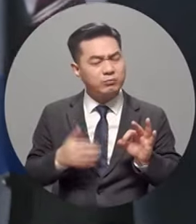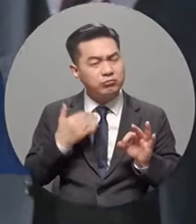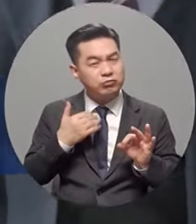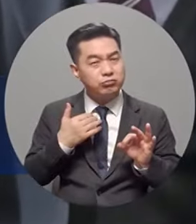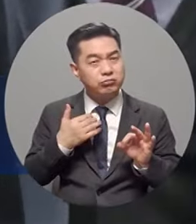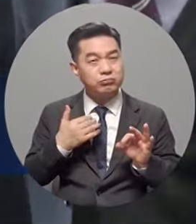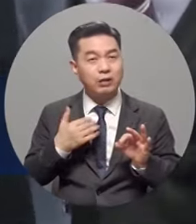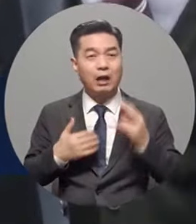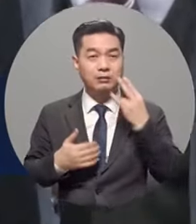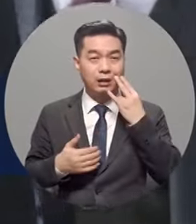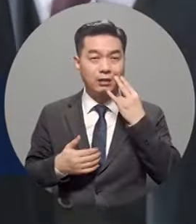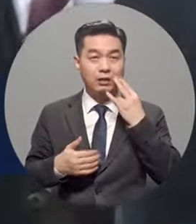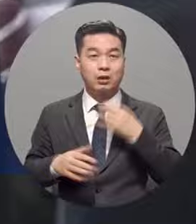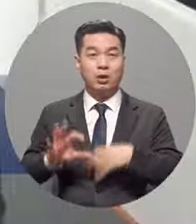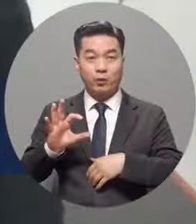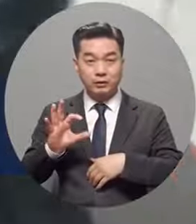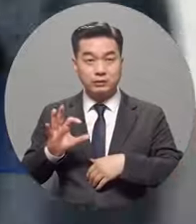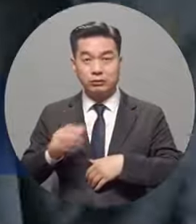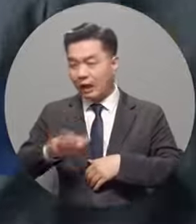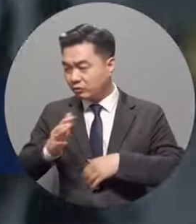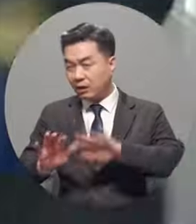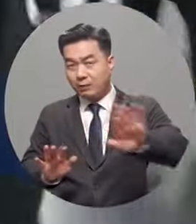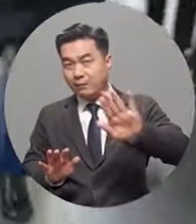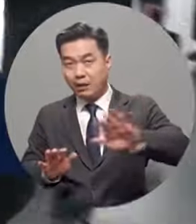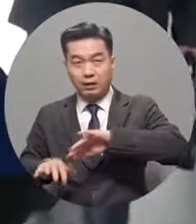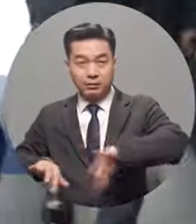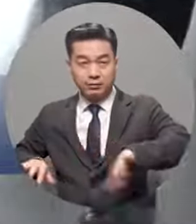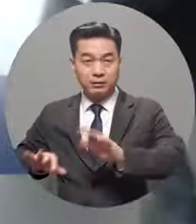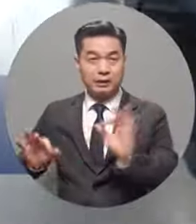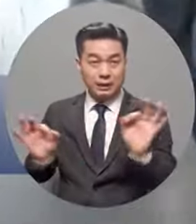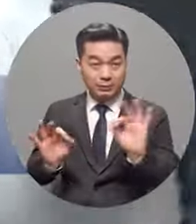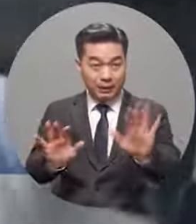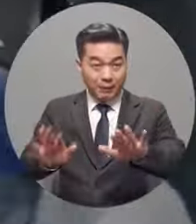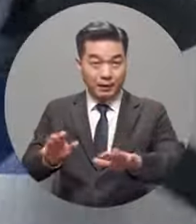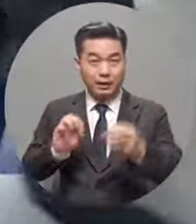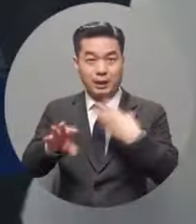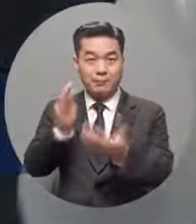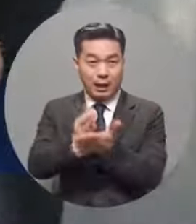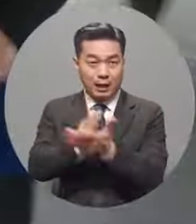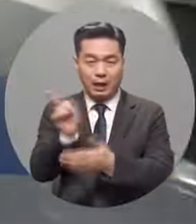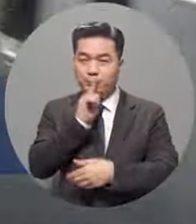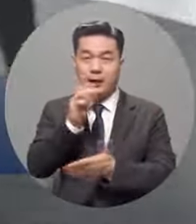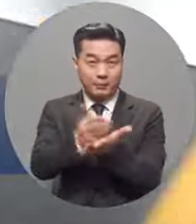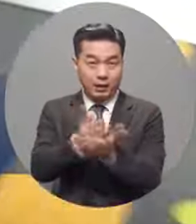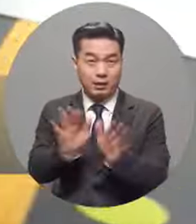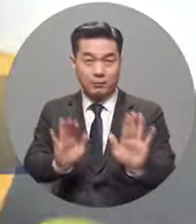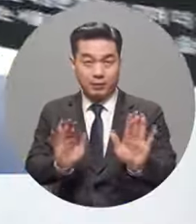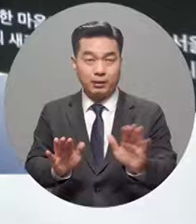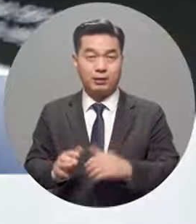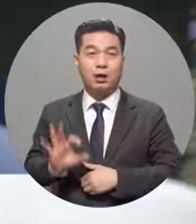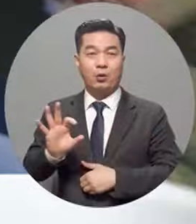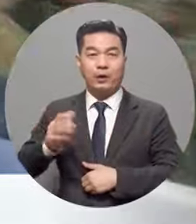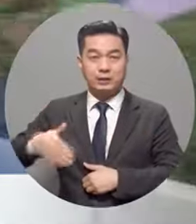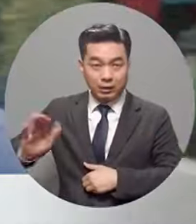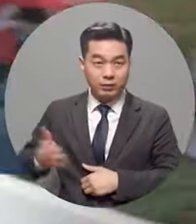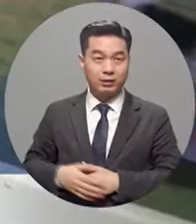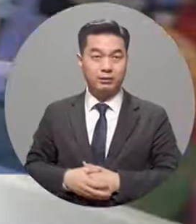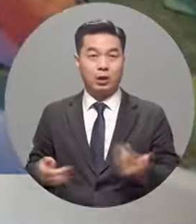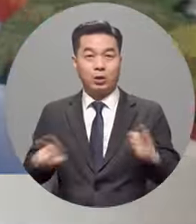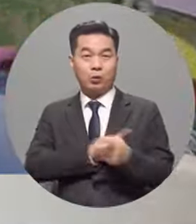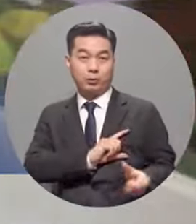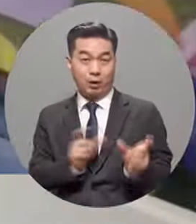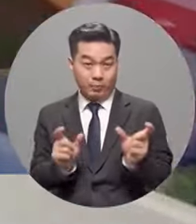네. 사실은 있는 화장실 가셨어요. 잠시만 답변하지 마시고요. 건강상의 문제로 사퇴하시겠다고. 아, 화장실을 가야 돼요. 네. 공동 명의로 소유하고